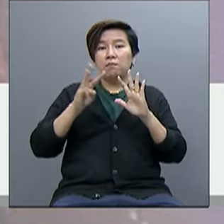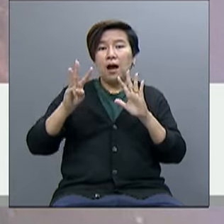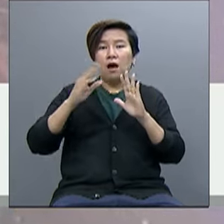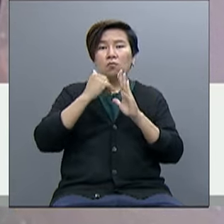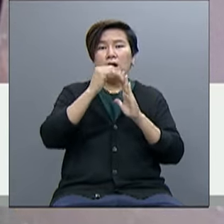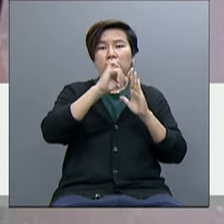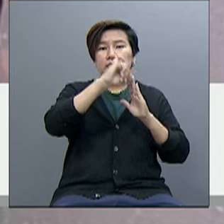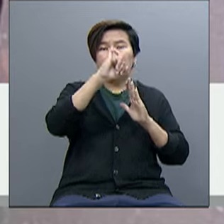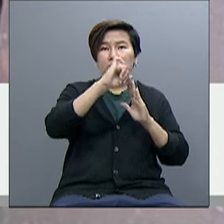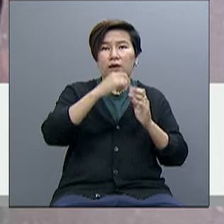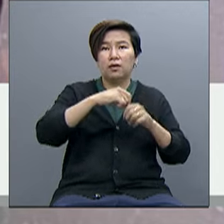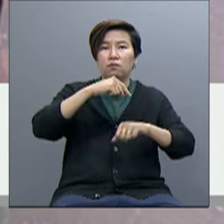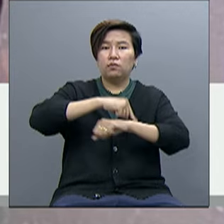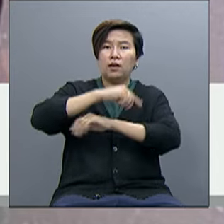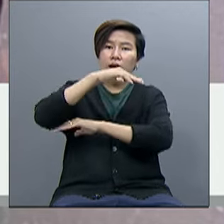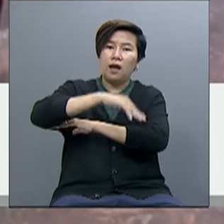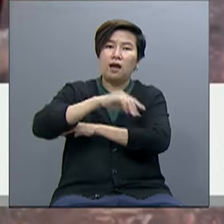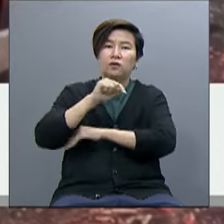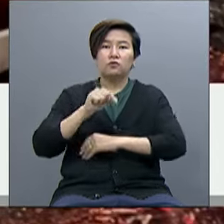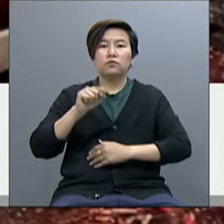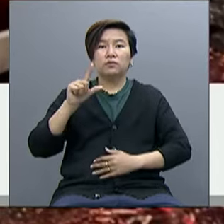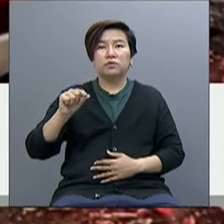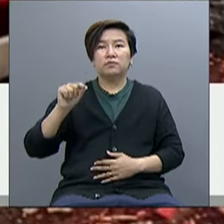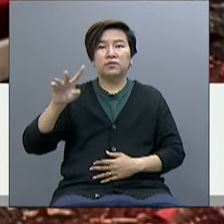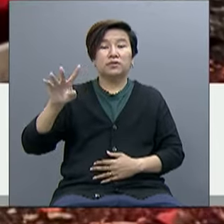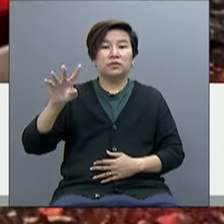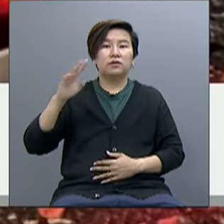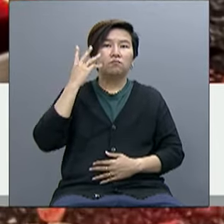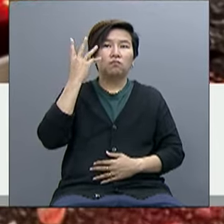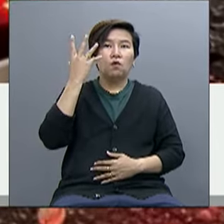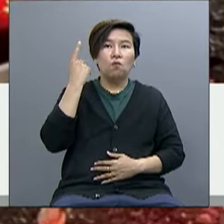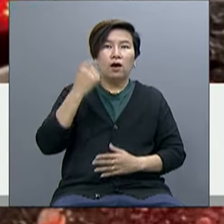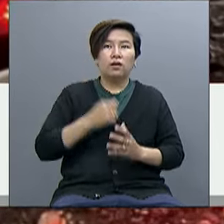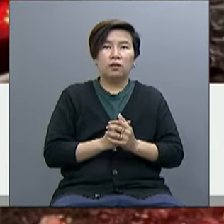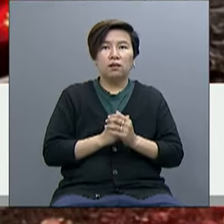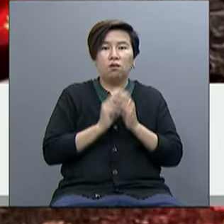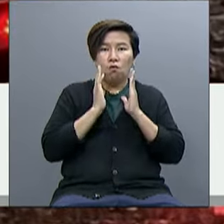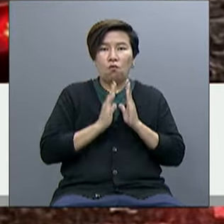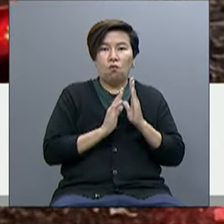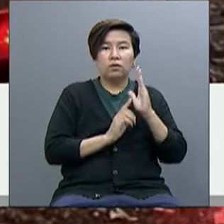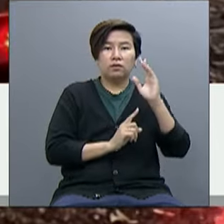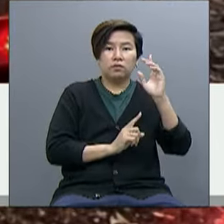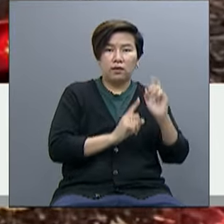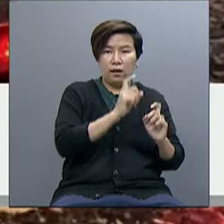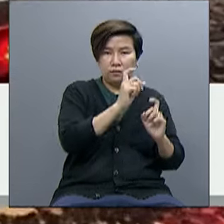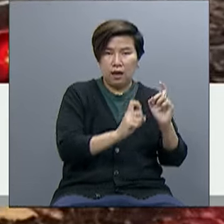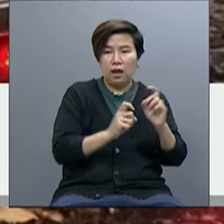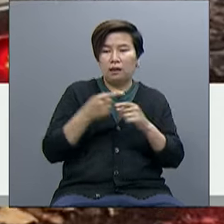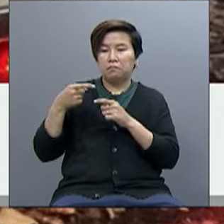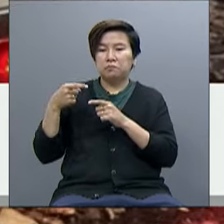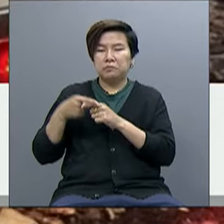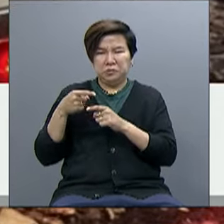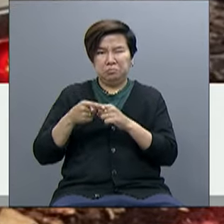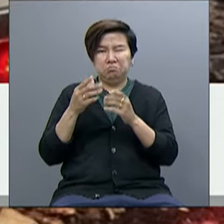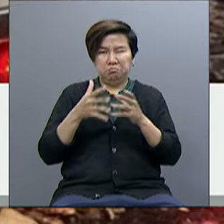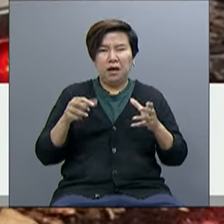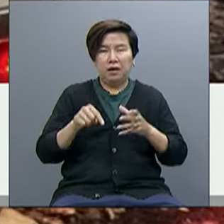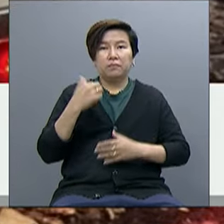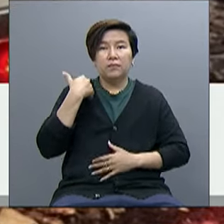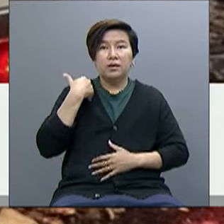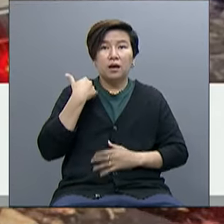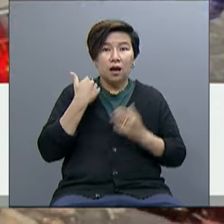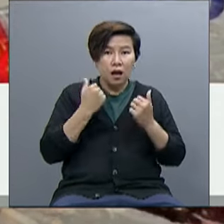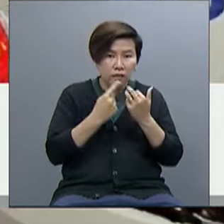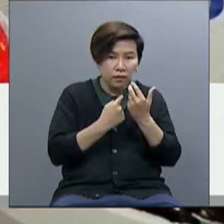ขึ้น1724นเมื่อวานนี้ค่ะมีผู้บาดเจ็บและเสียชีวิตจำนวนมากล่าสุดจำนวนผู้เสีย